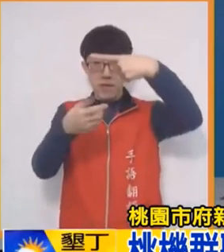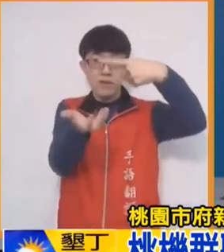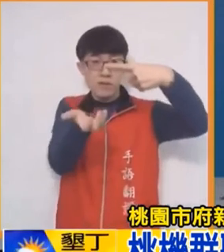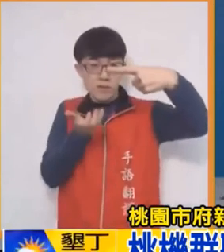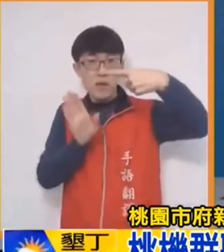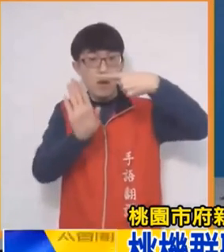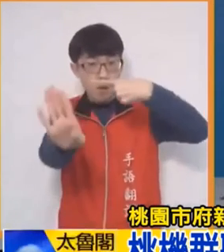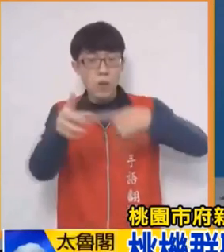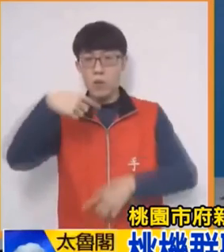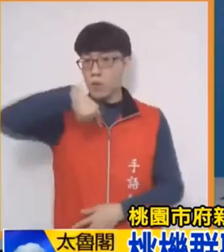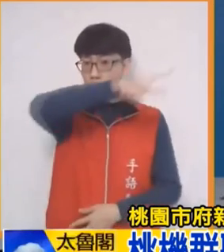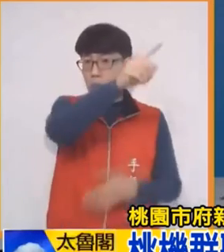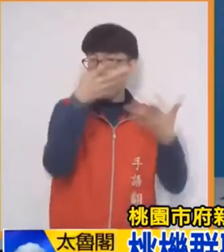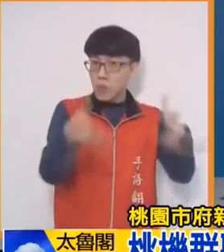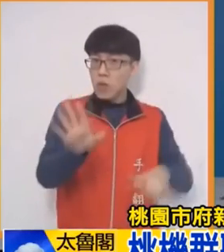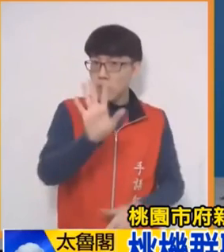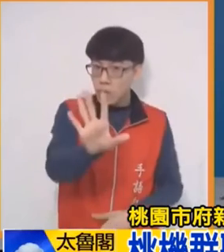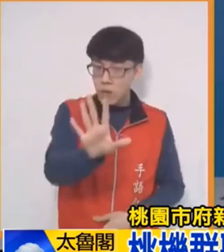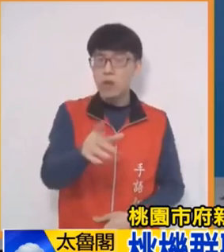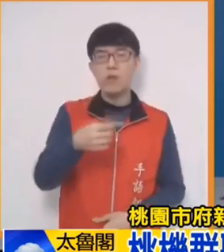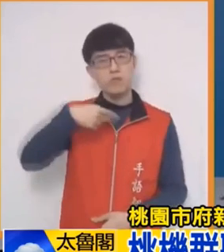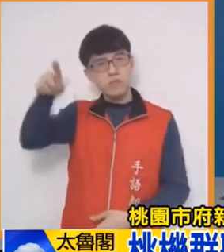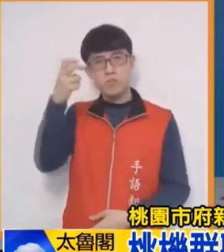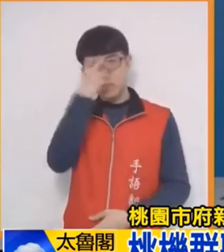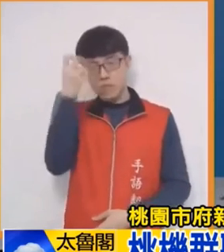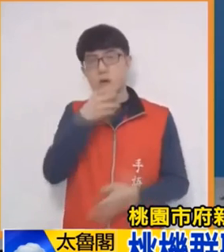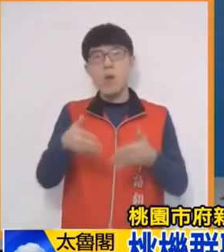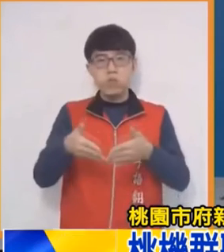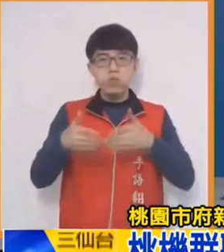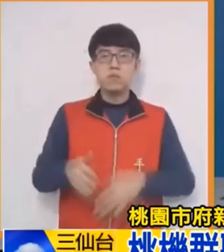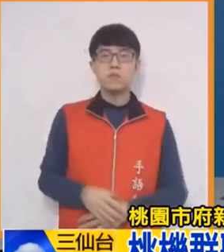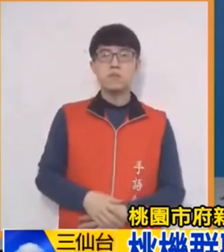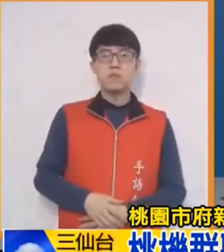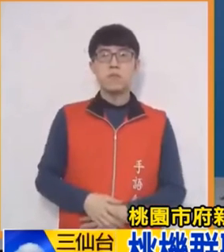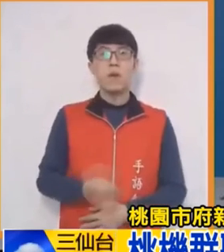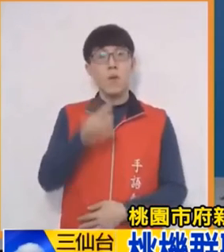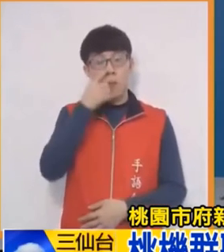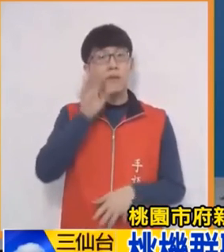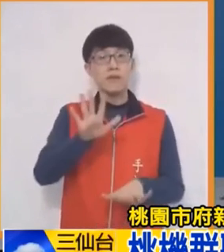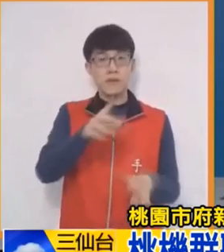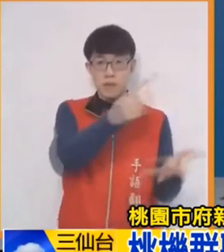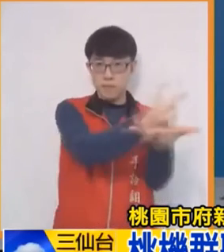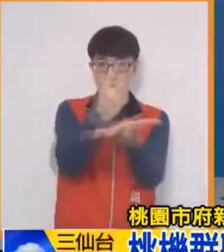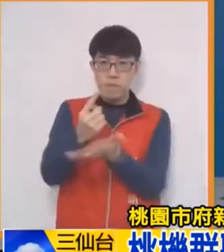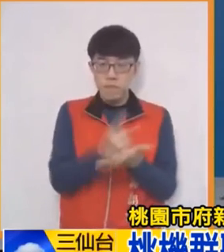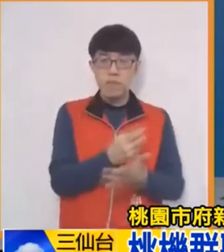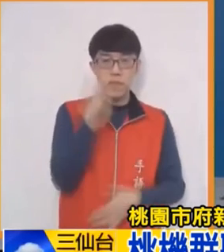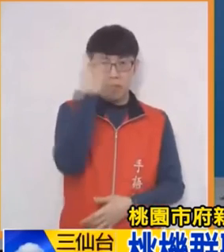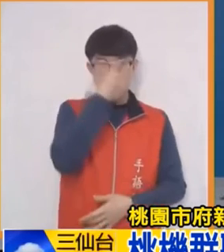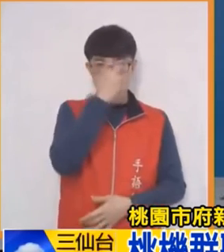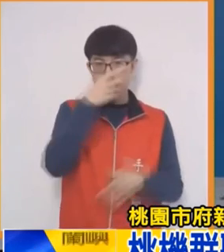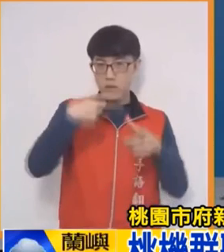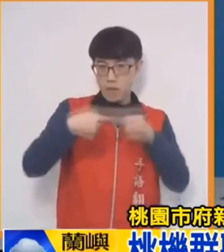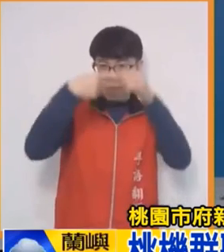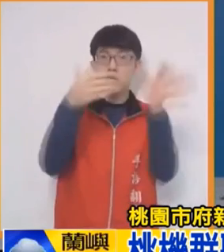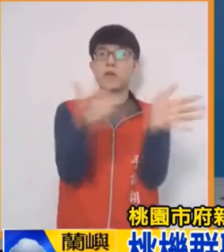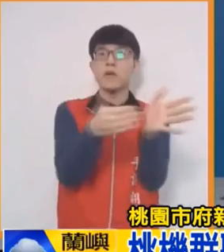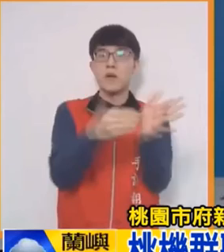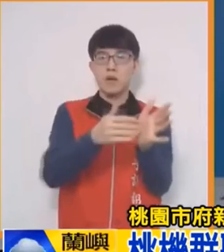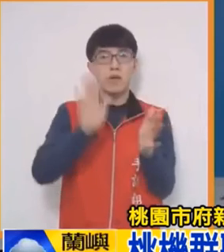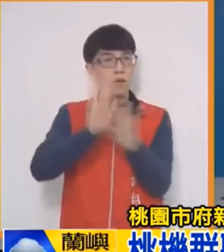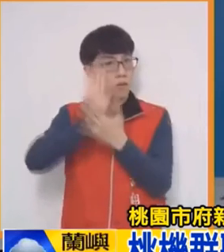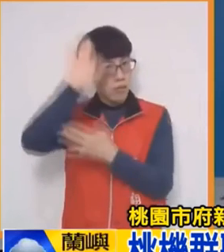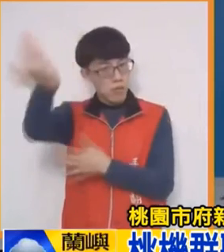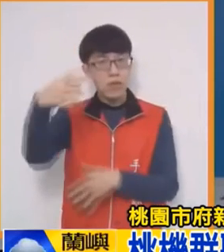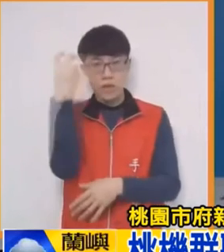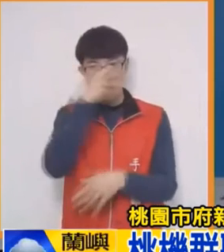检。那采检的部分呢，歌友会的部分我们已经完成了1采。 那接着呢会持续的来进行二采跟三